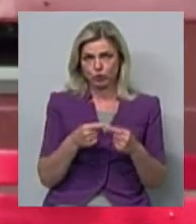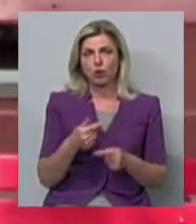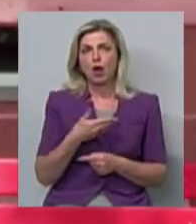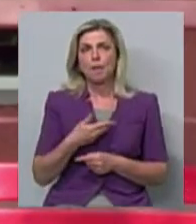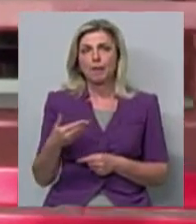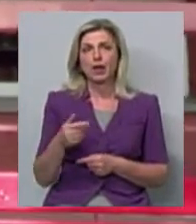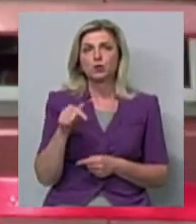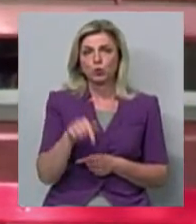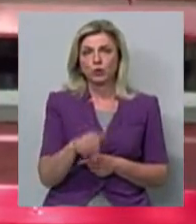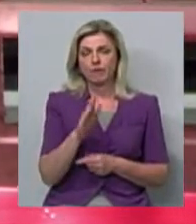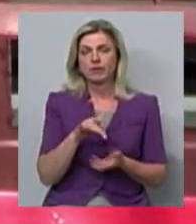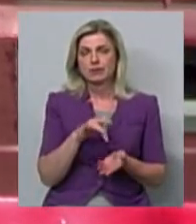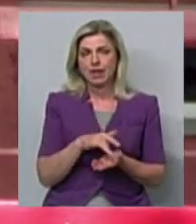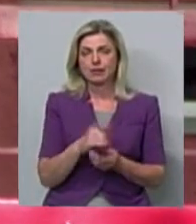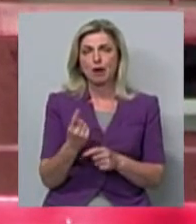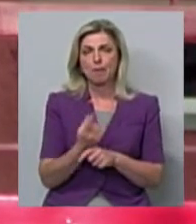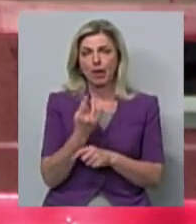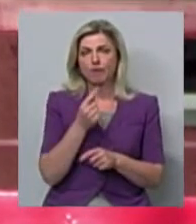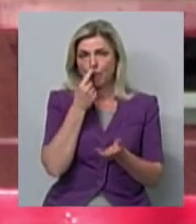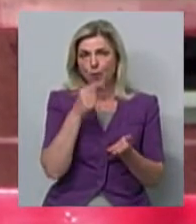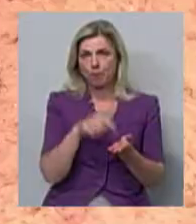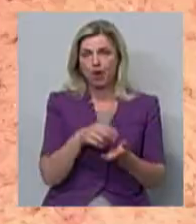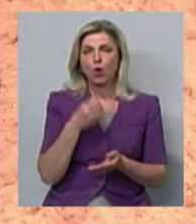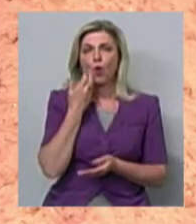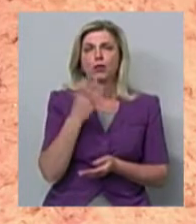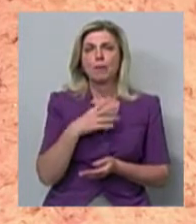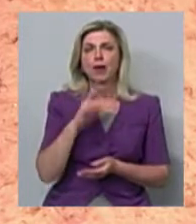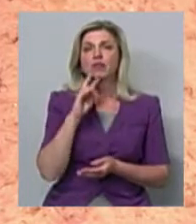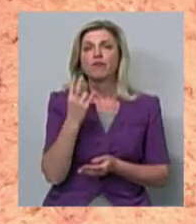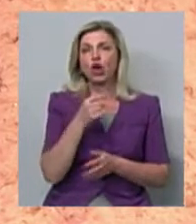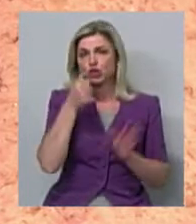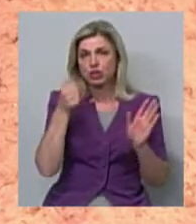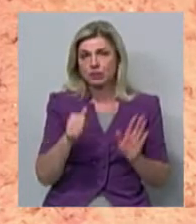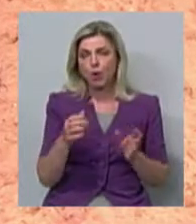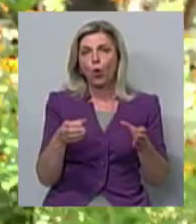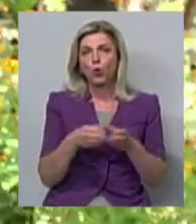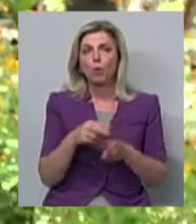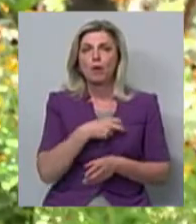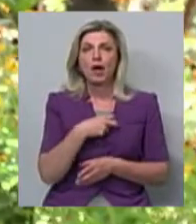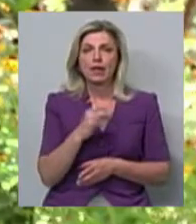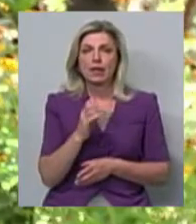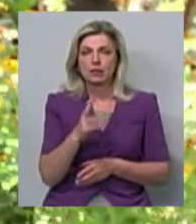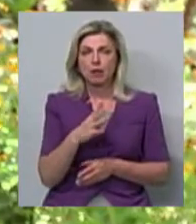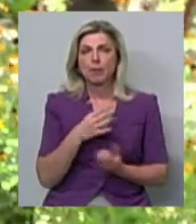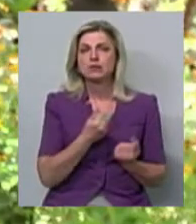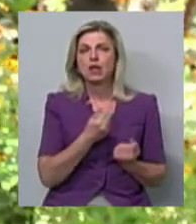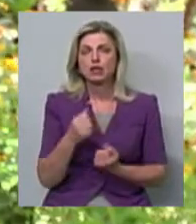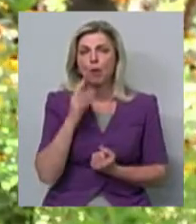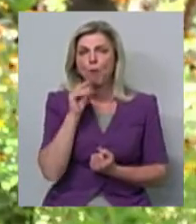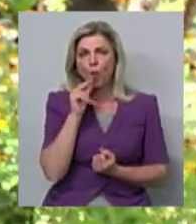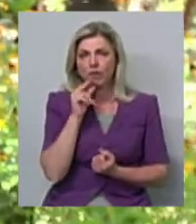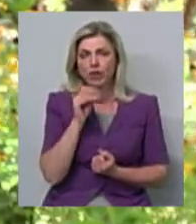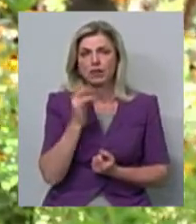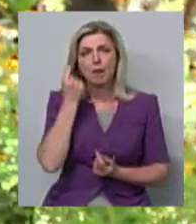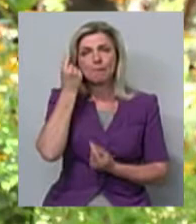принципі, сюди в центр вперше попали, коли нам було 2,5 роки, в групу ризику, тому що була затримка мовлення, затримка психофізичного